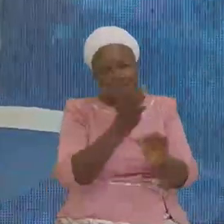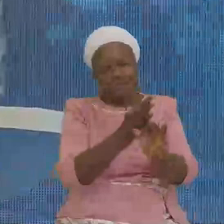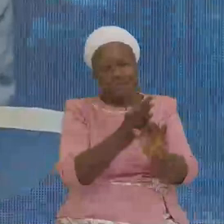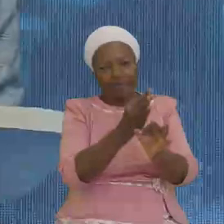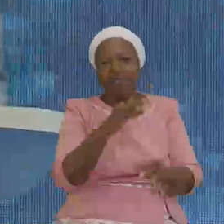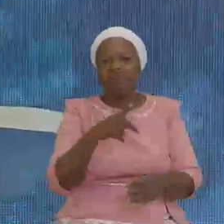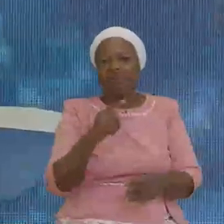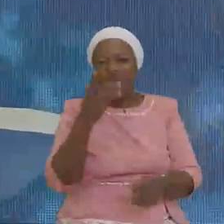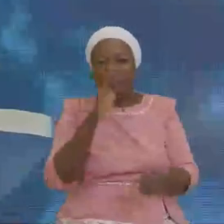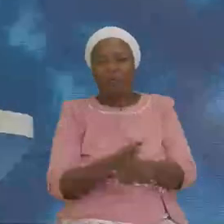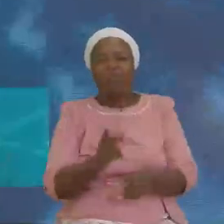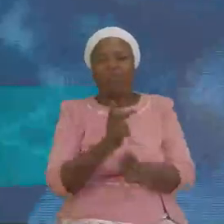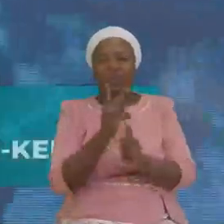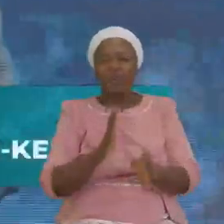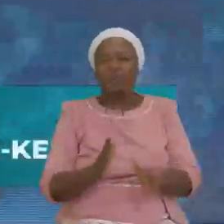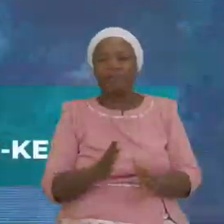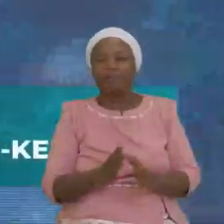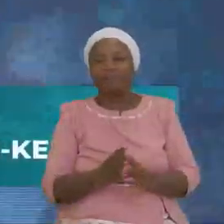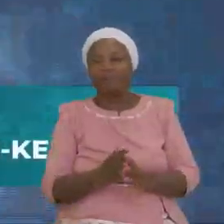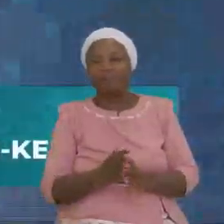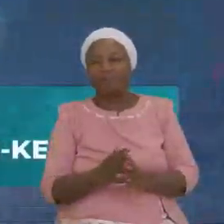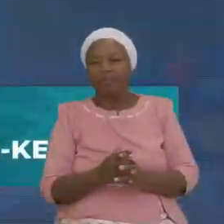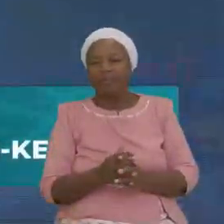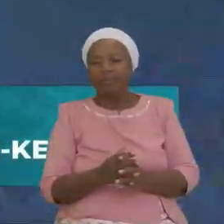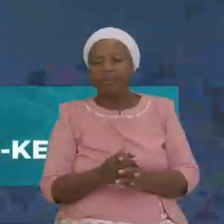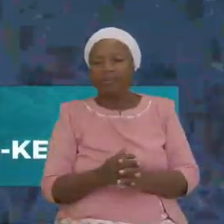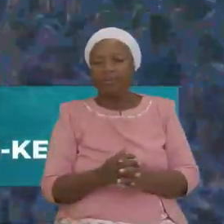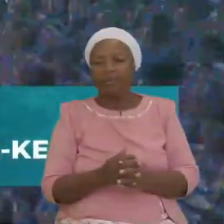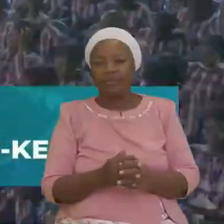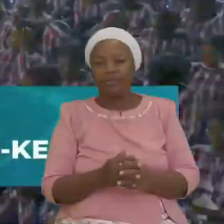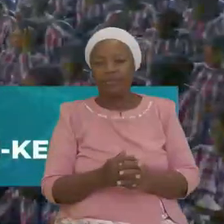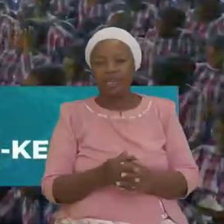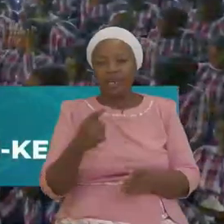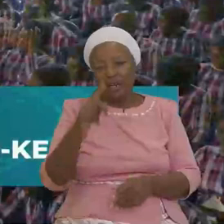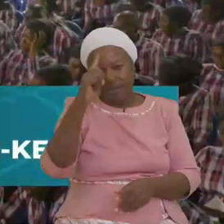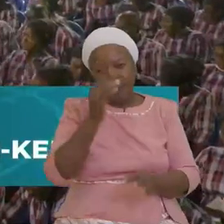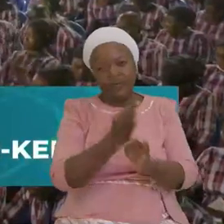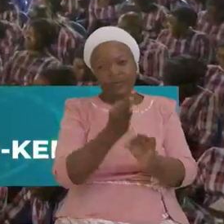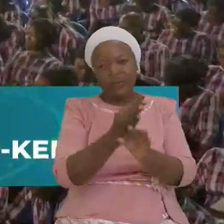point. Et voyons la fidélité de celui qui tient promesse.